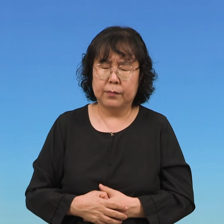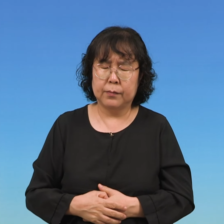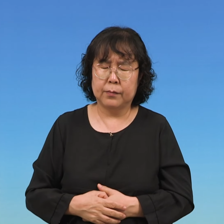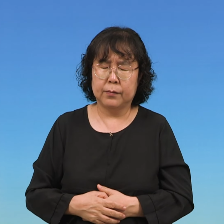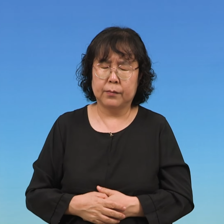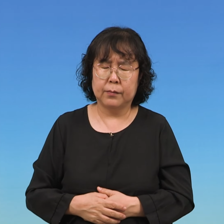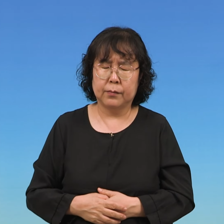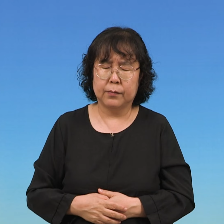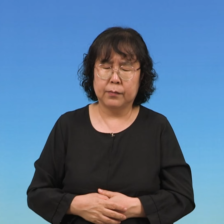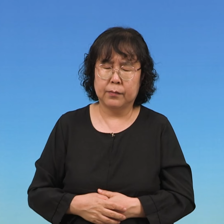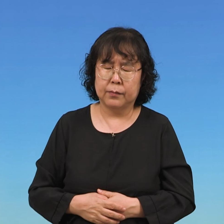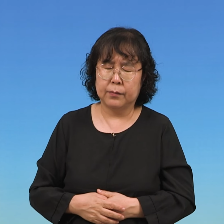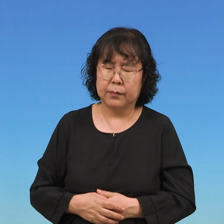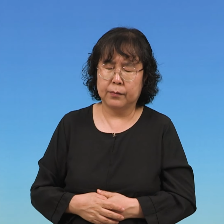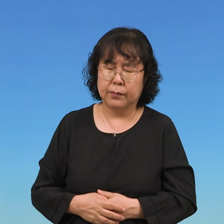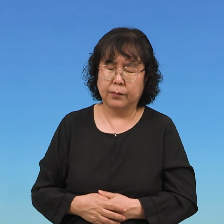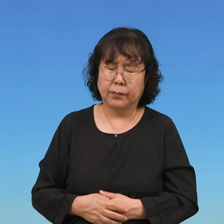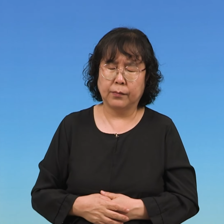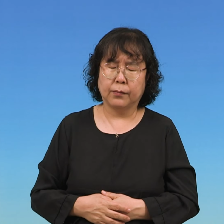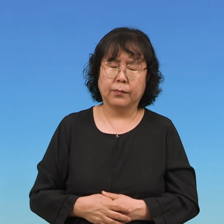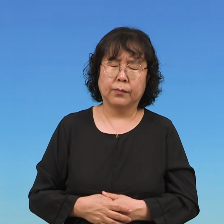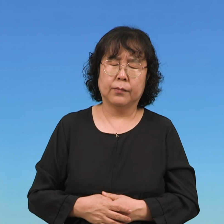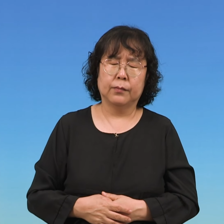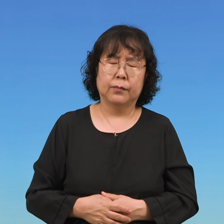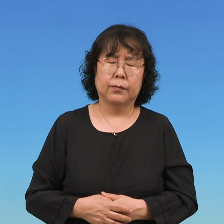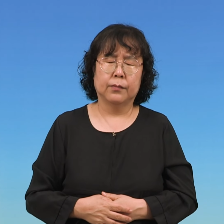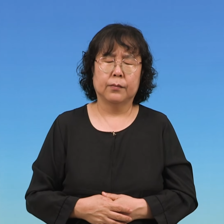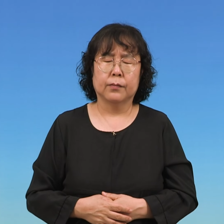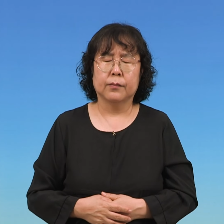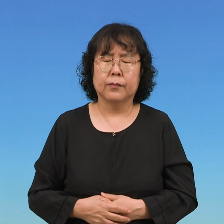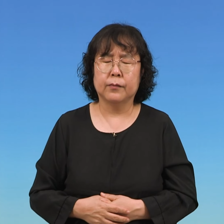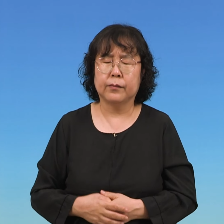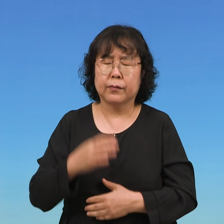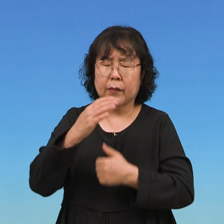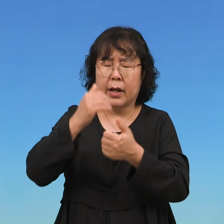살아계신 하나님 말씀대로 행하게 하여 주시옵소서 하나님이